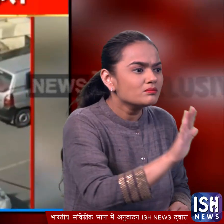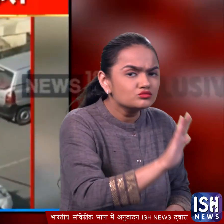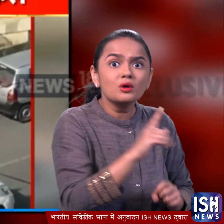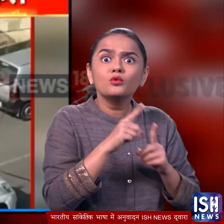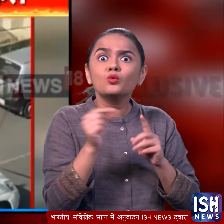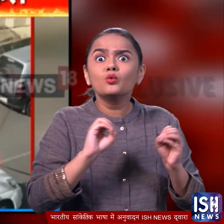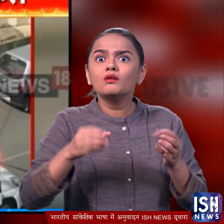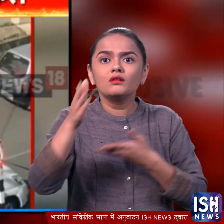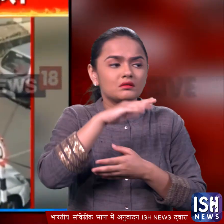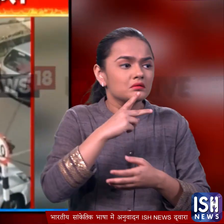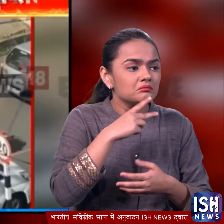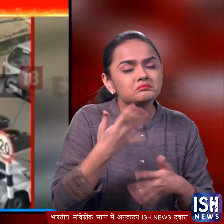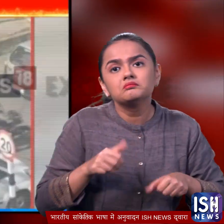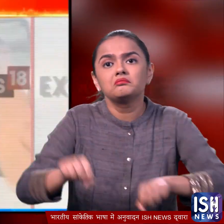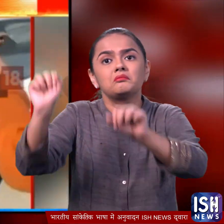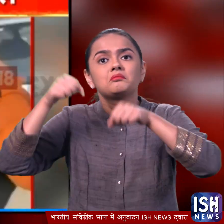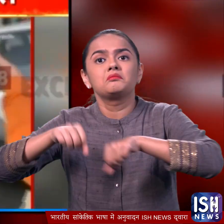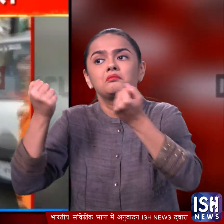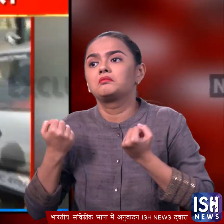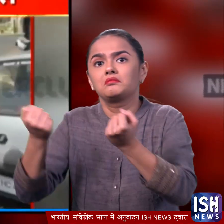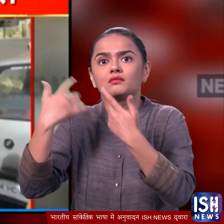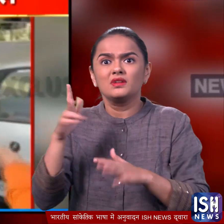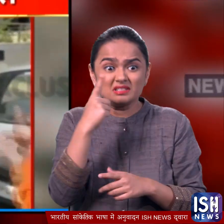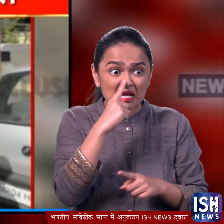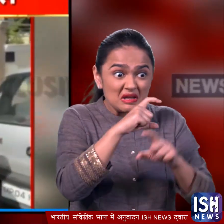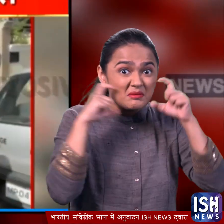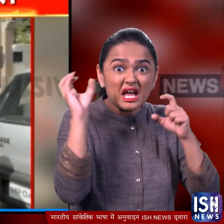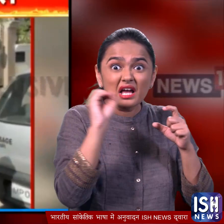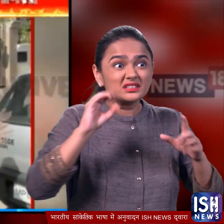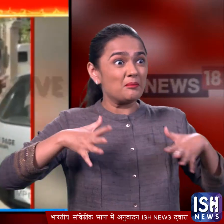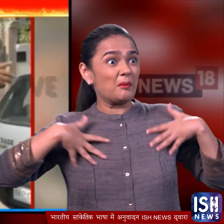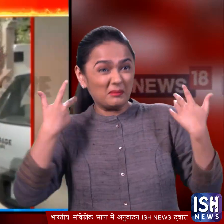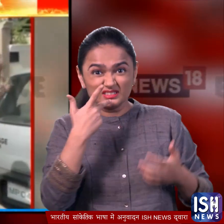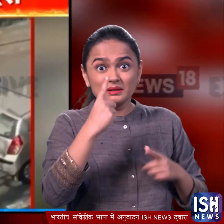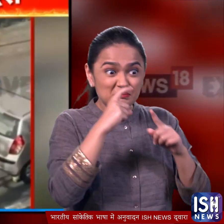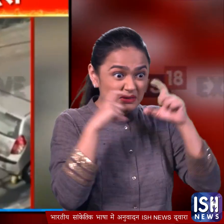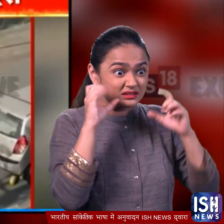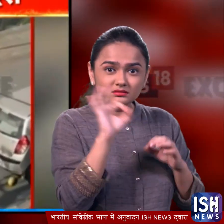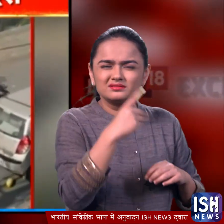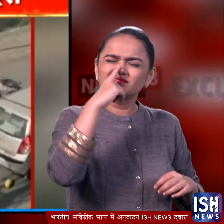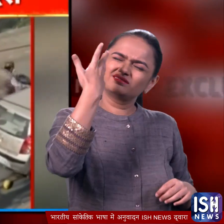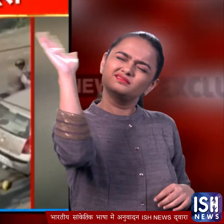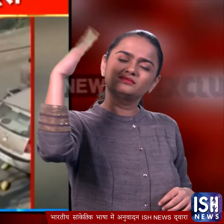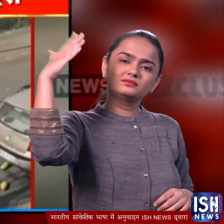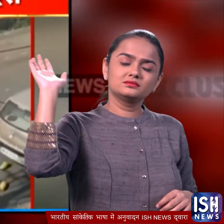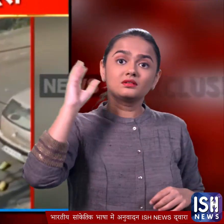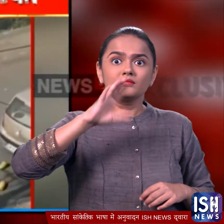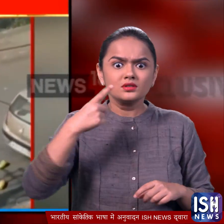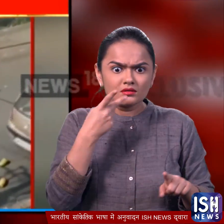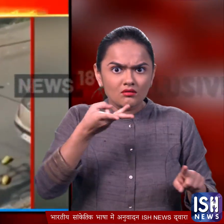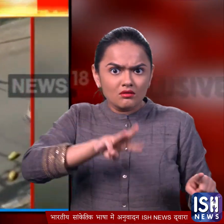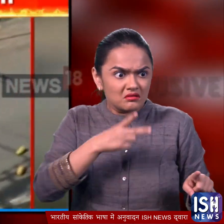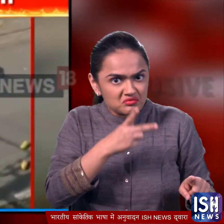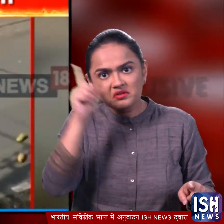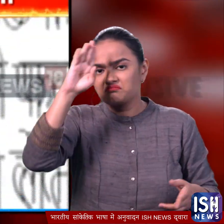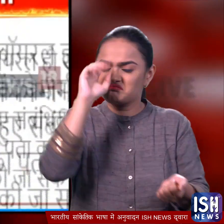किसी ने उस महिला को ऐसा करने से रोका नहीं। बिना मास्क लगाए घूम रहे हैं, इतने बड़े हो गए हैं। 3 दिन पुराना ये वीडियो वायरल होते ही